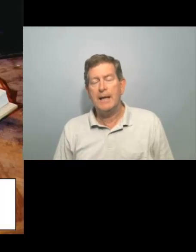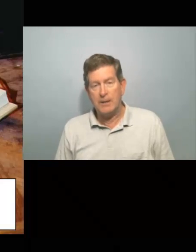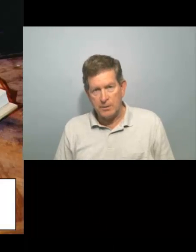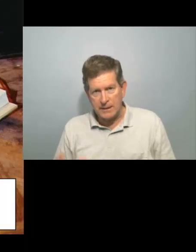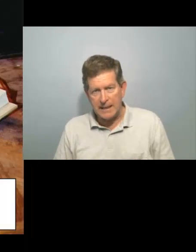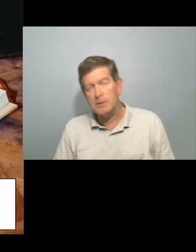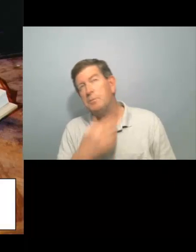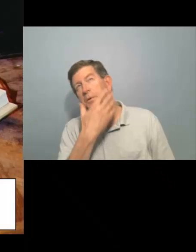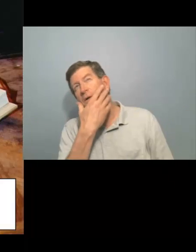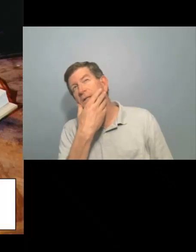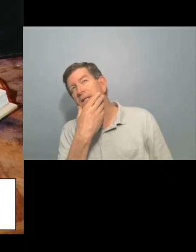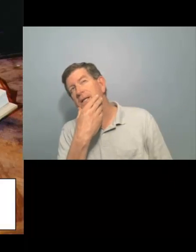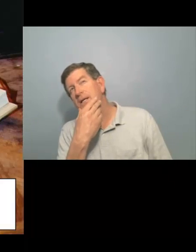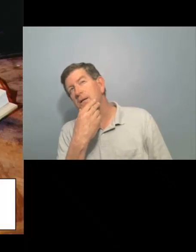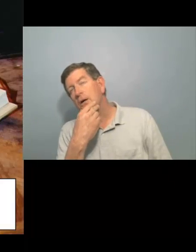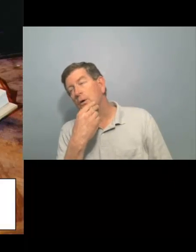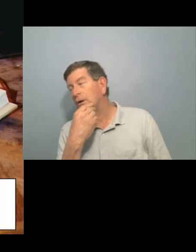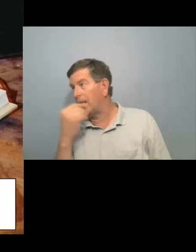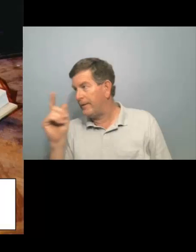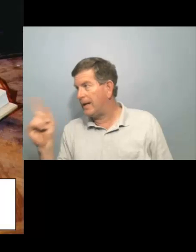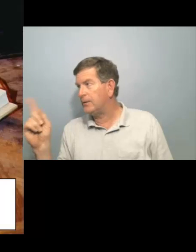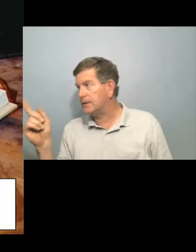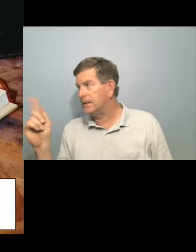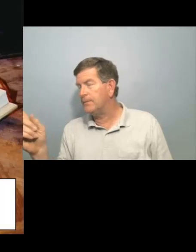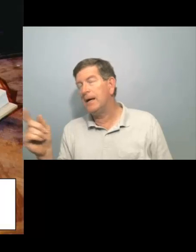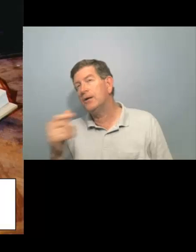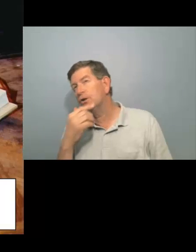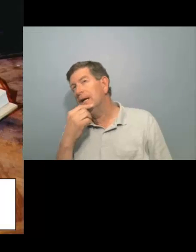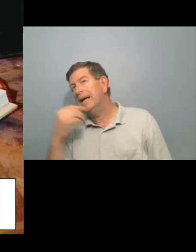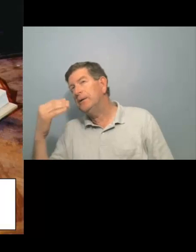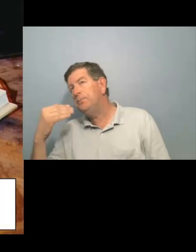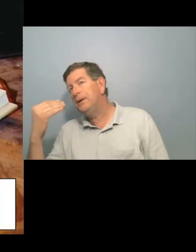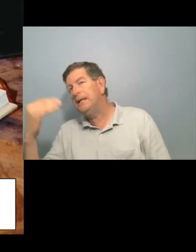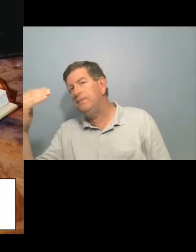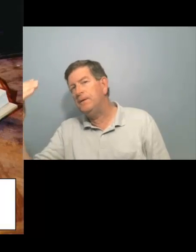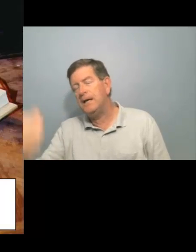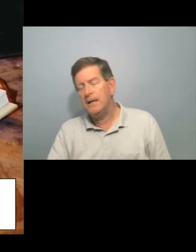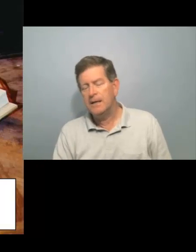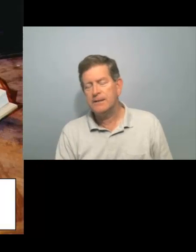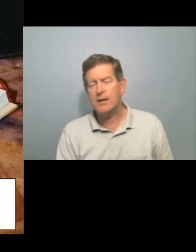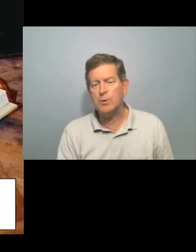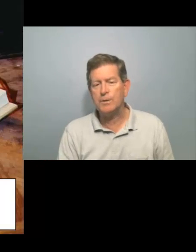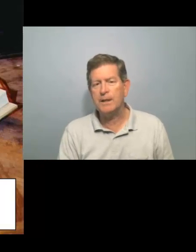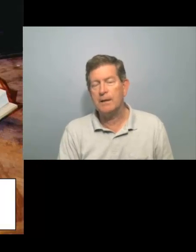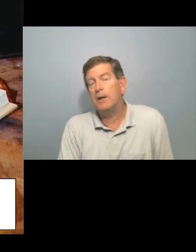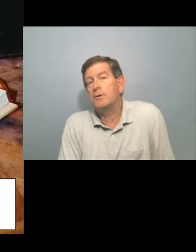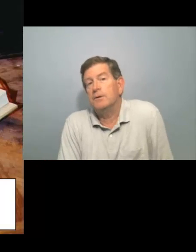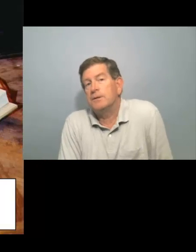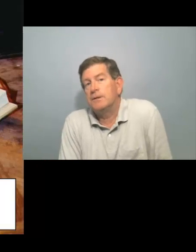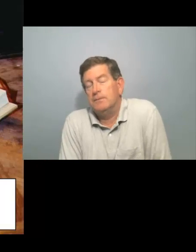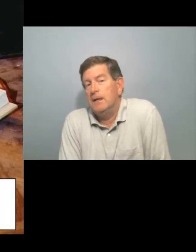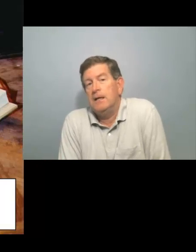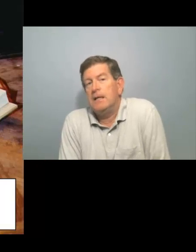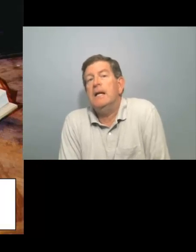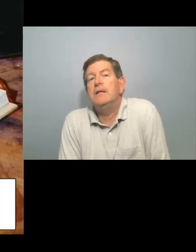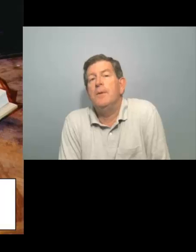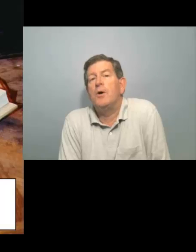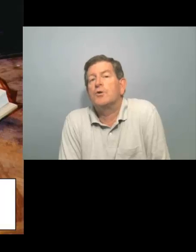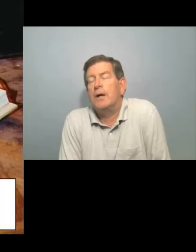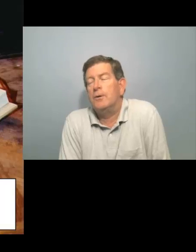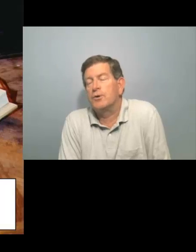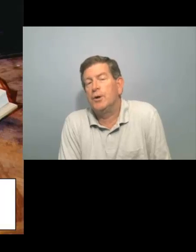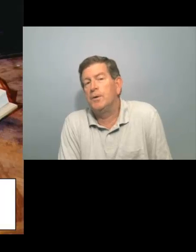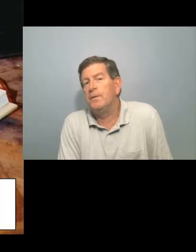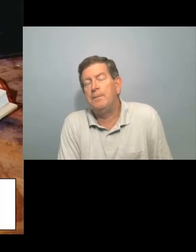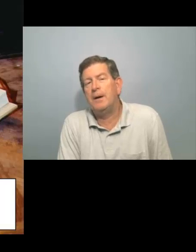John est en train de penser au travail dans cette image et de planifier sa journée. Alors, il est